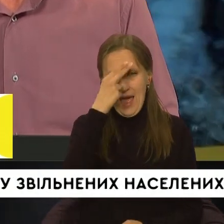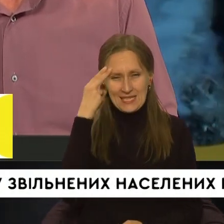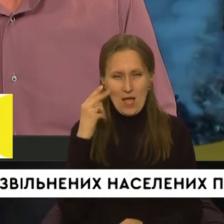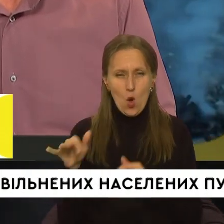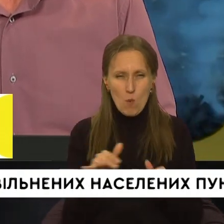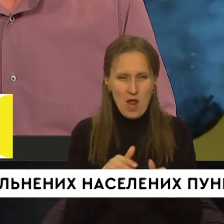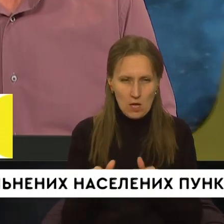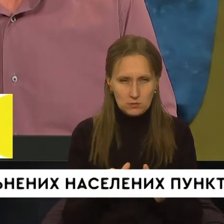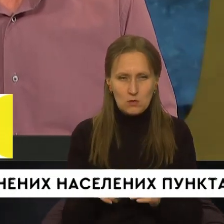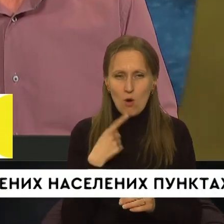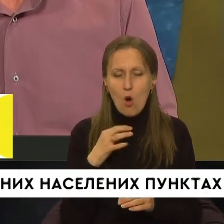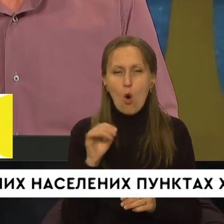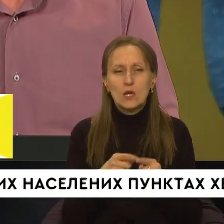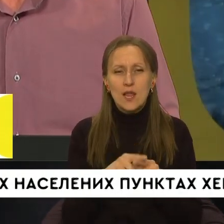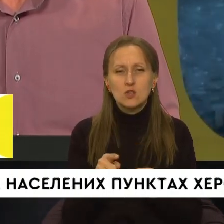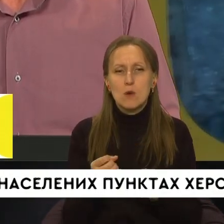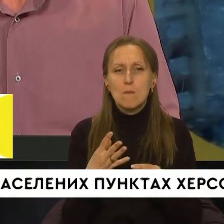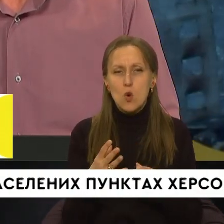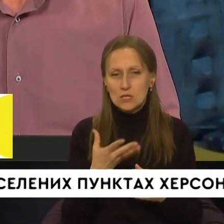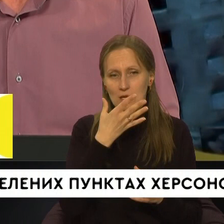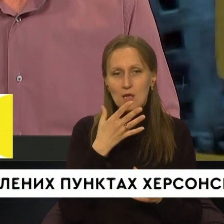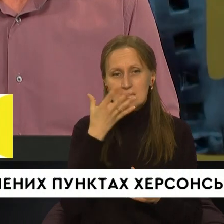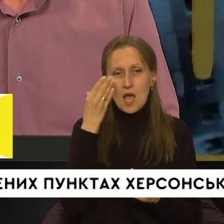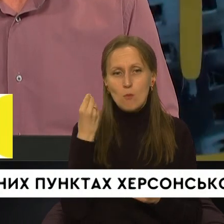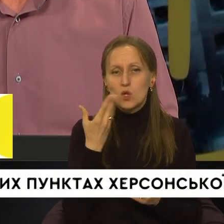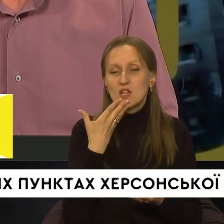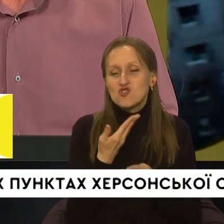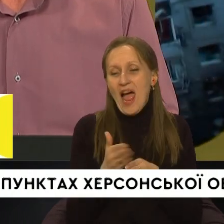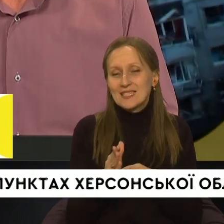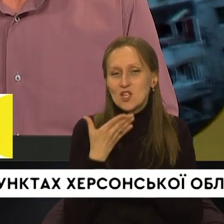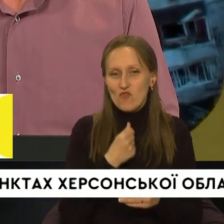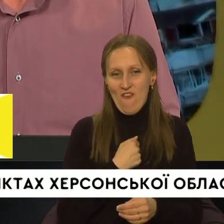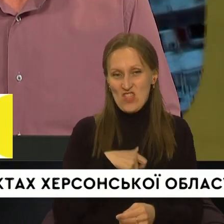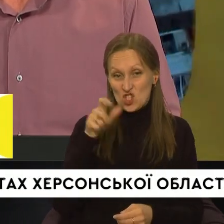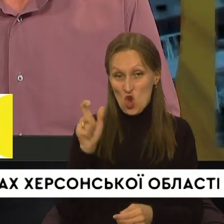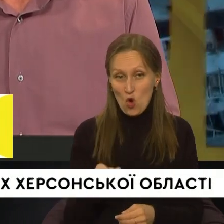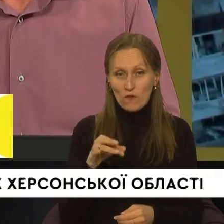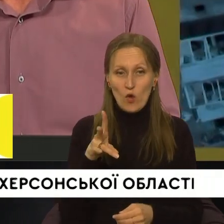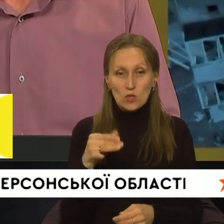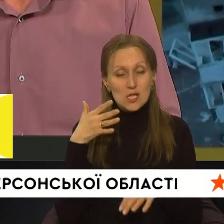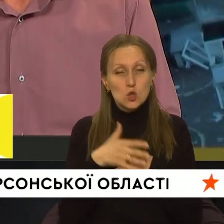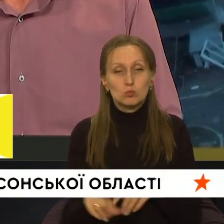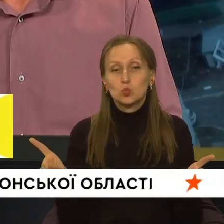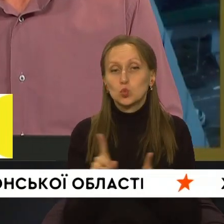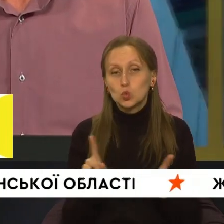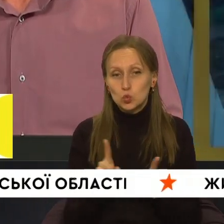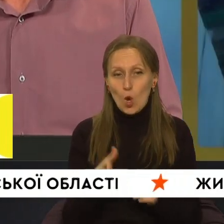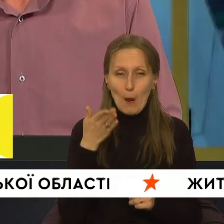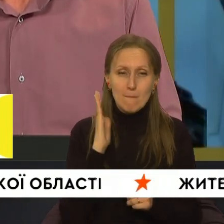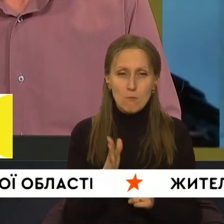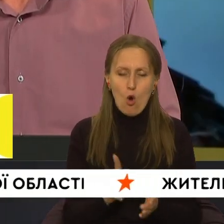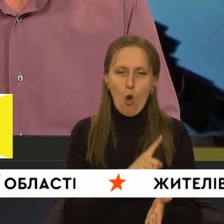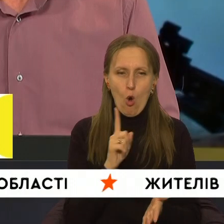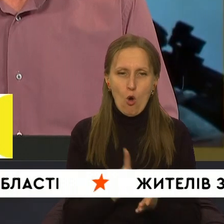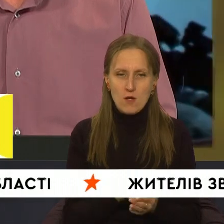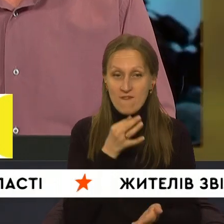операції, мова йде про те, що вони просто забули частину своїх військових. Вони розуміють, що будуть